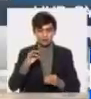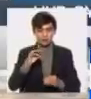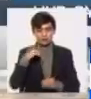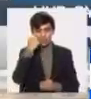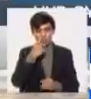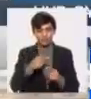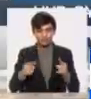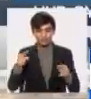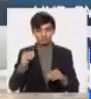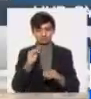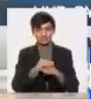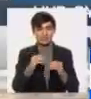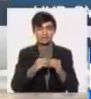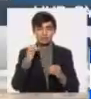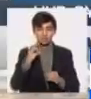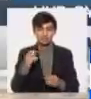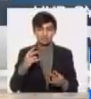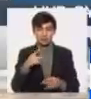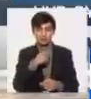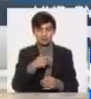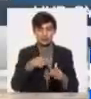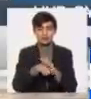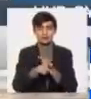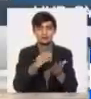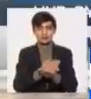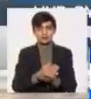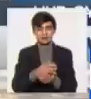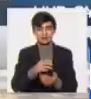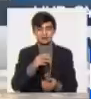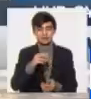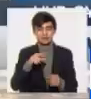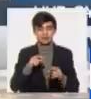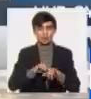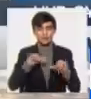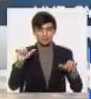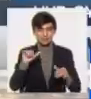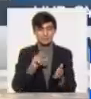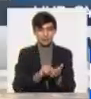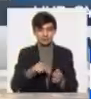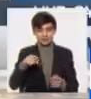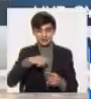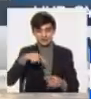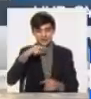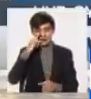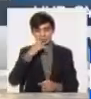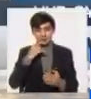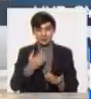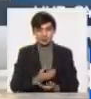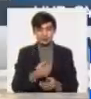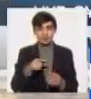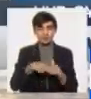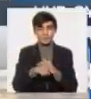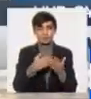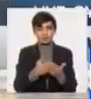годовом выражении. Это означает увеличение доходов соответствующих категорий наших граждан на общую